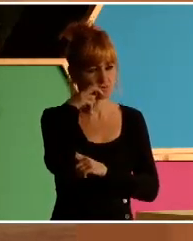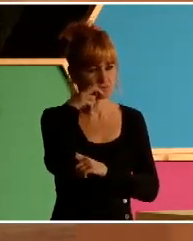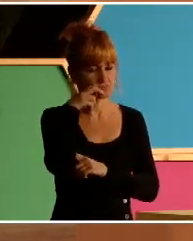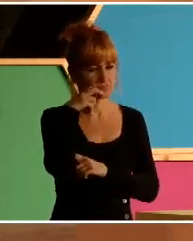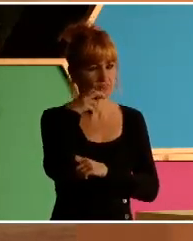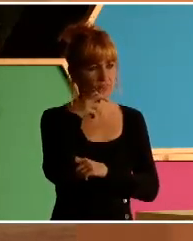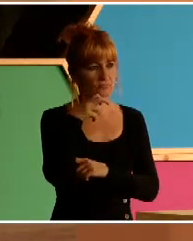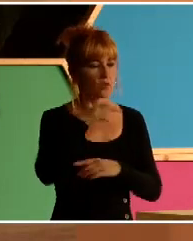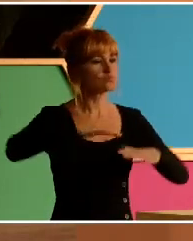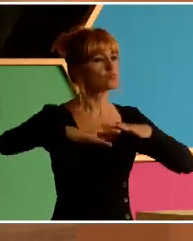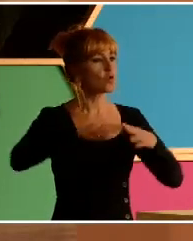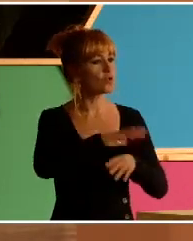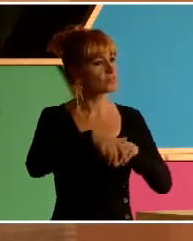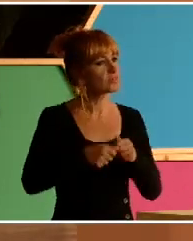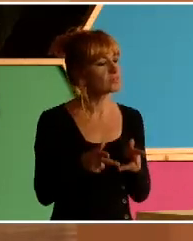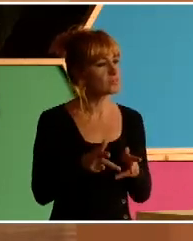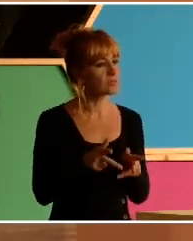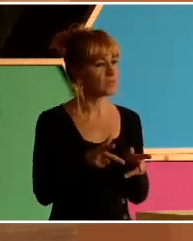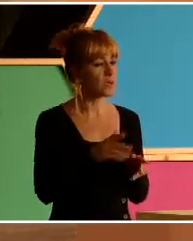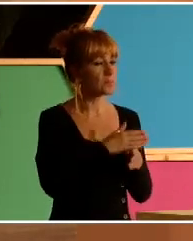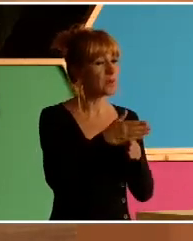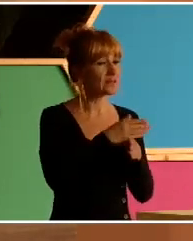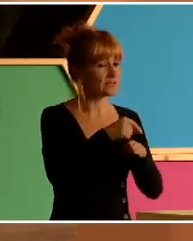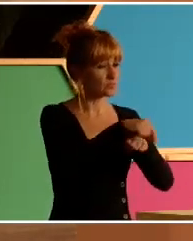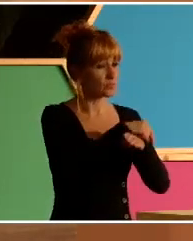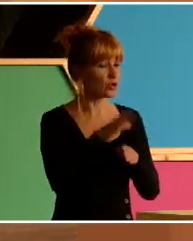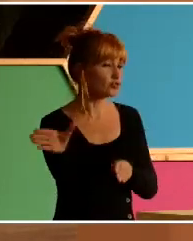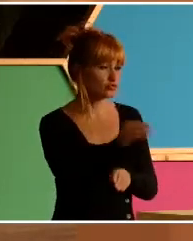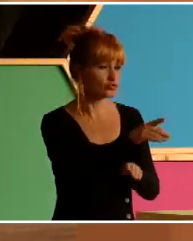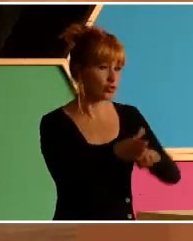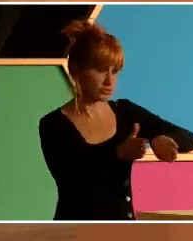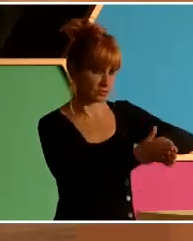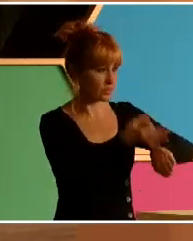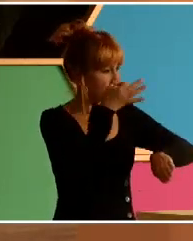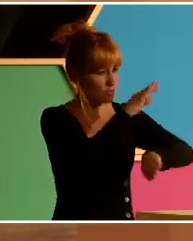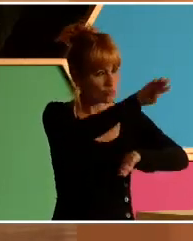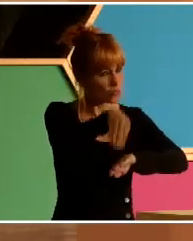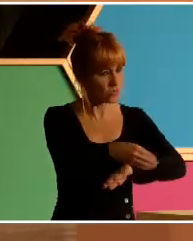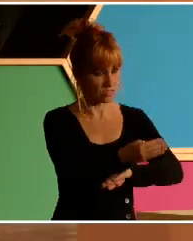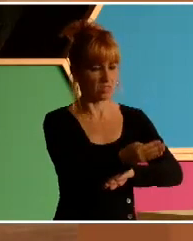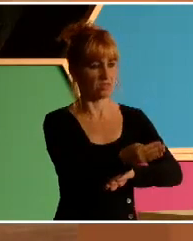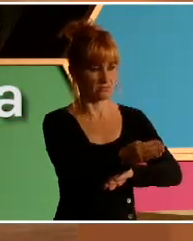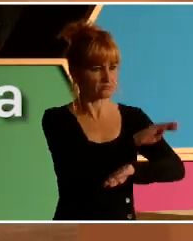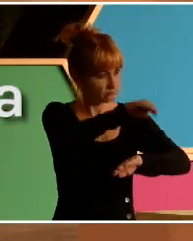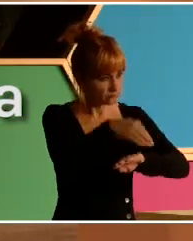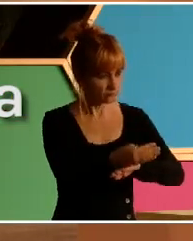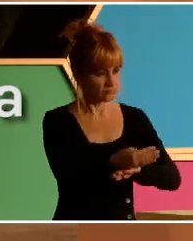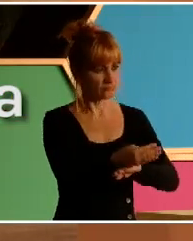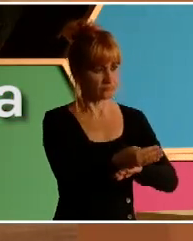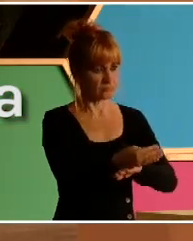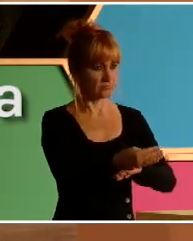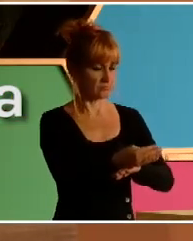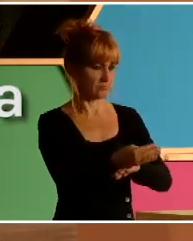que els partits d'esquerres han de fer és cuidar-lo i cuidar, no?, aquesta capacitat de